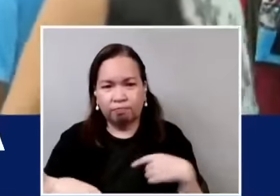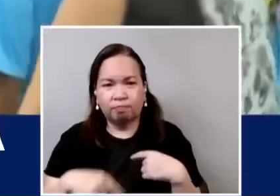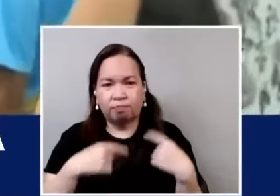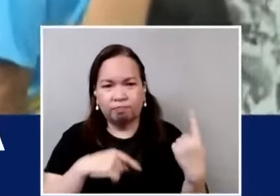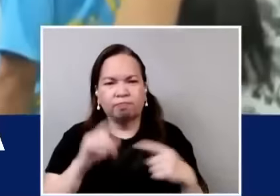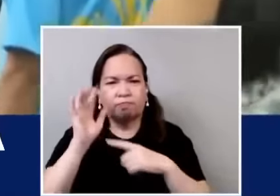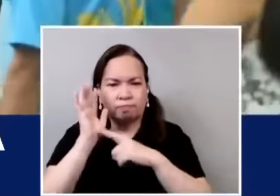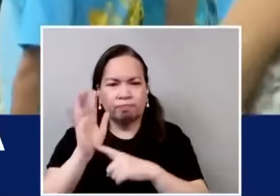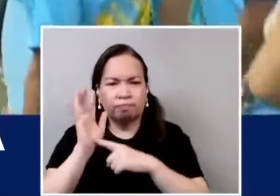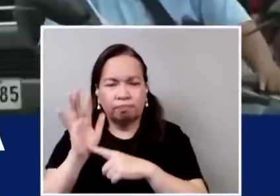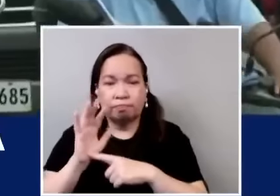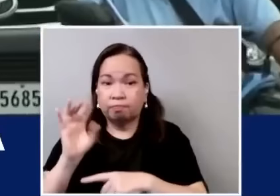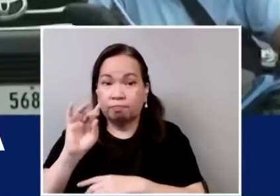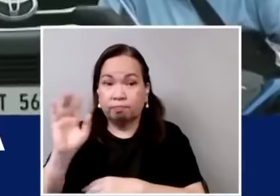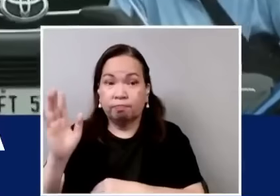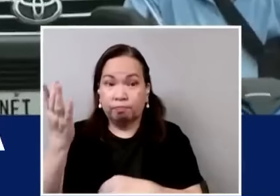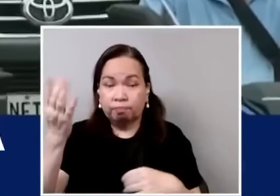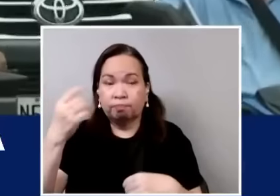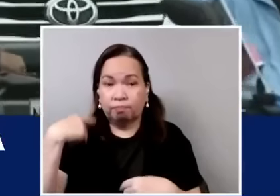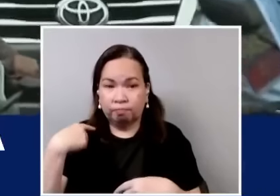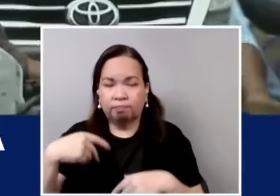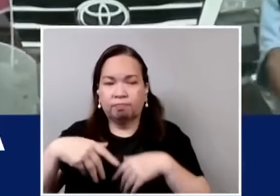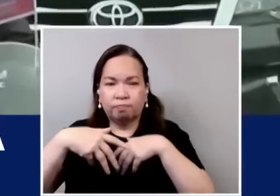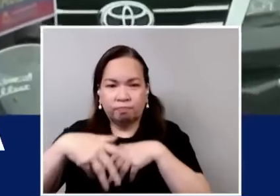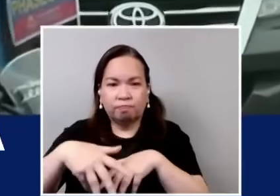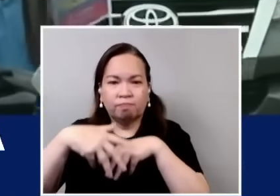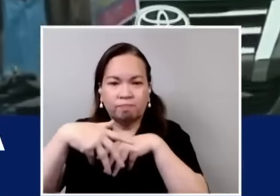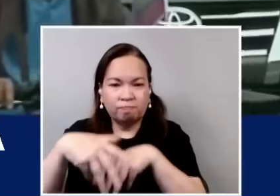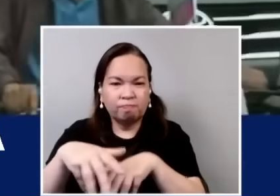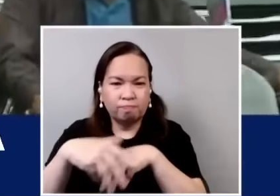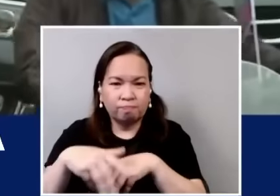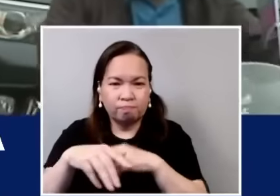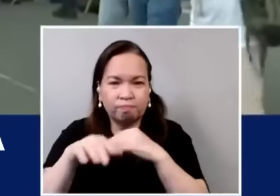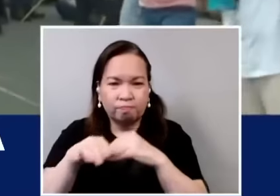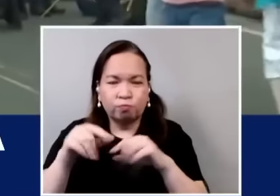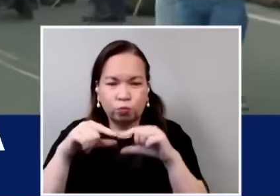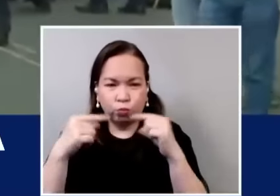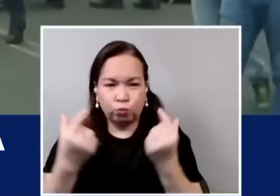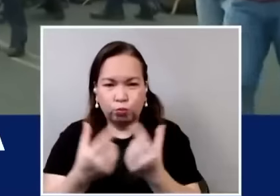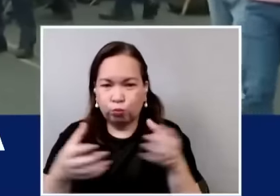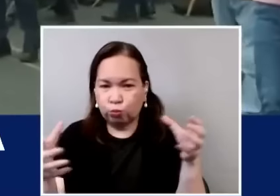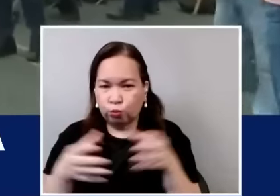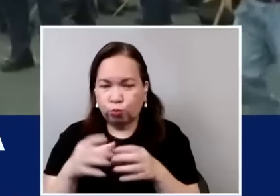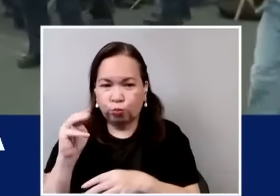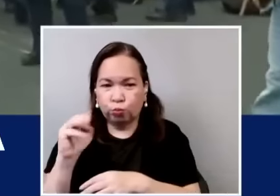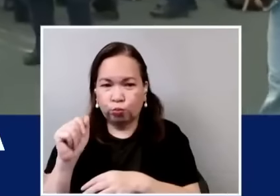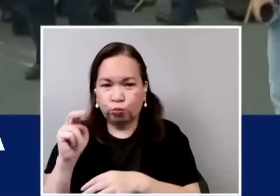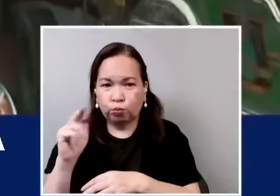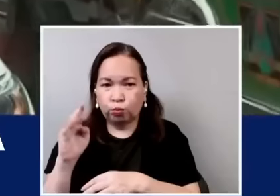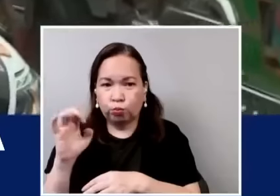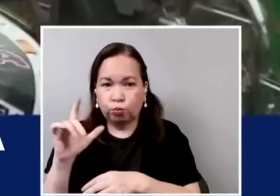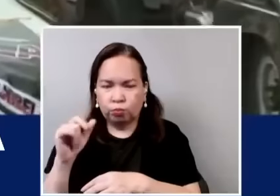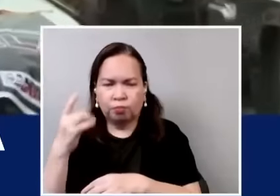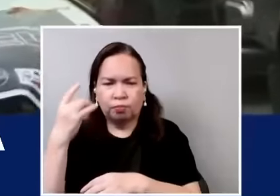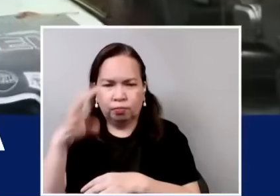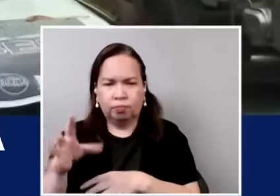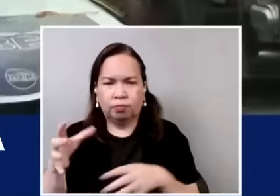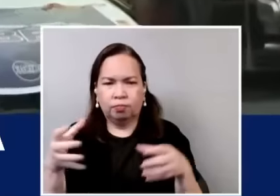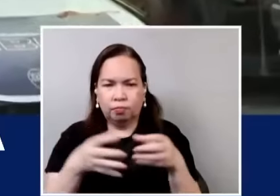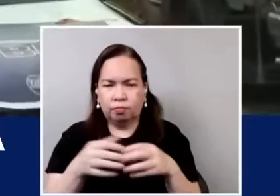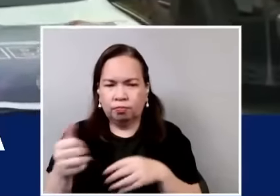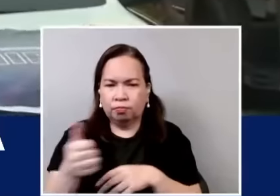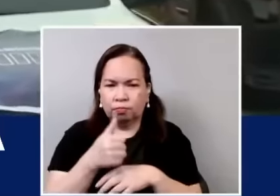Alas 8 na ng umaga, nagsimula ang transport strike ng grupong Manibela na natatanging transport group na nagsagawa